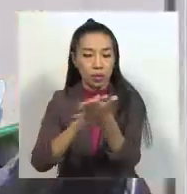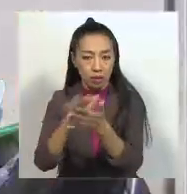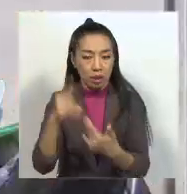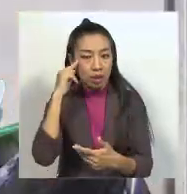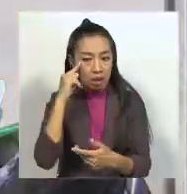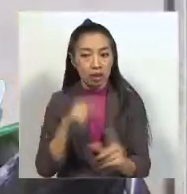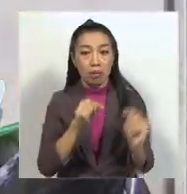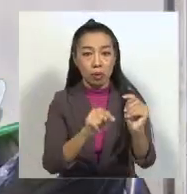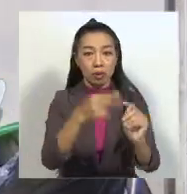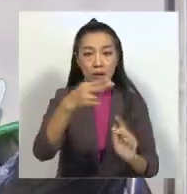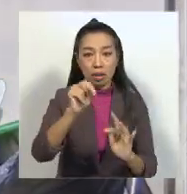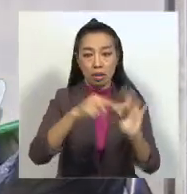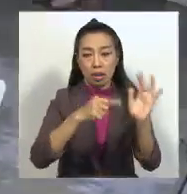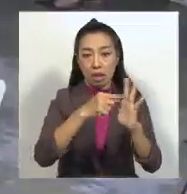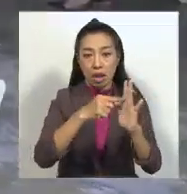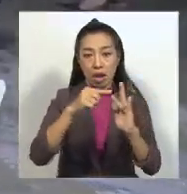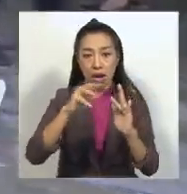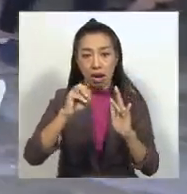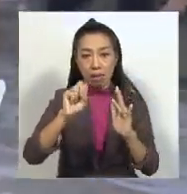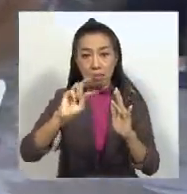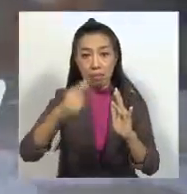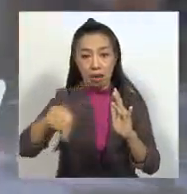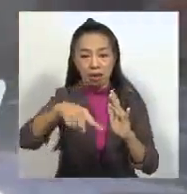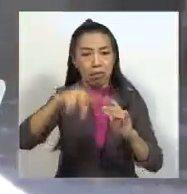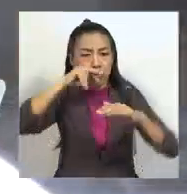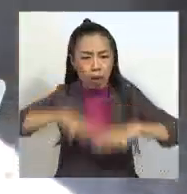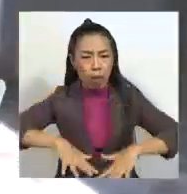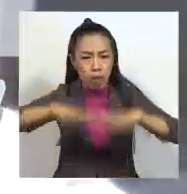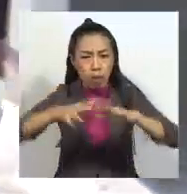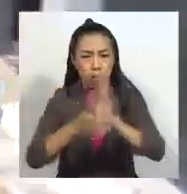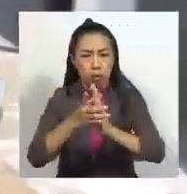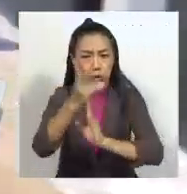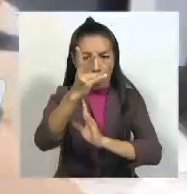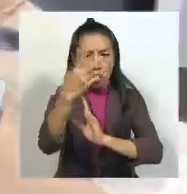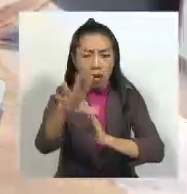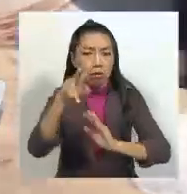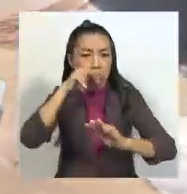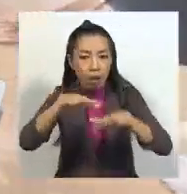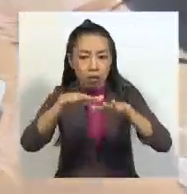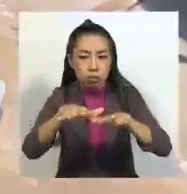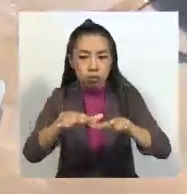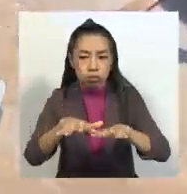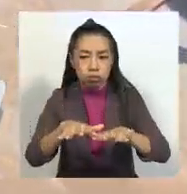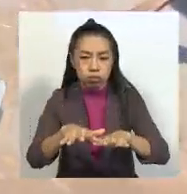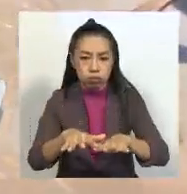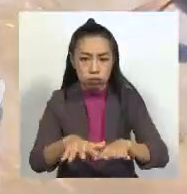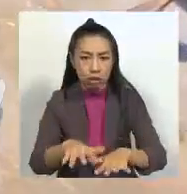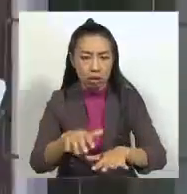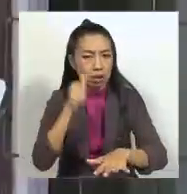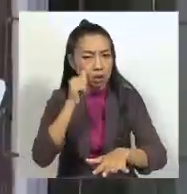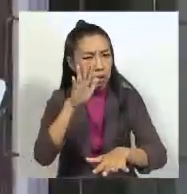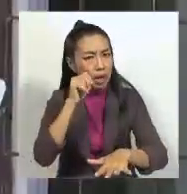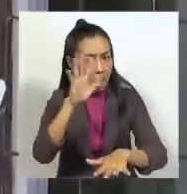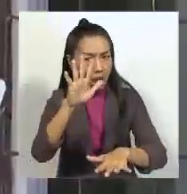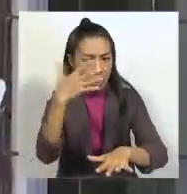มดแดงนะครับที่นี่ถูกน้ำท่วมมาประมาณสัก2สัปดาห์แล้วนะฮะแล้วก็ระดับน้ำนั้นลดลงมาได้ประมาณ 4-5 วันช